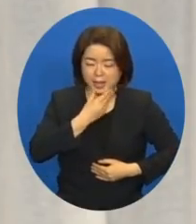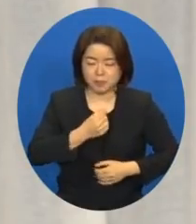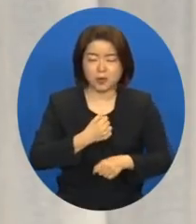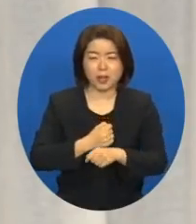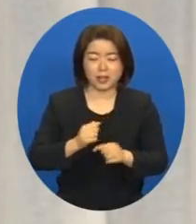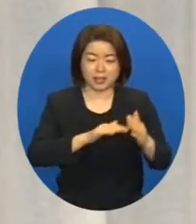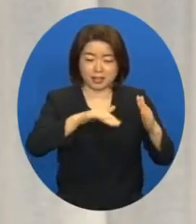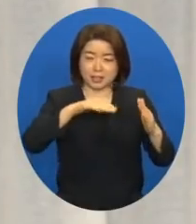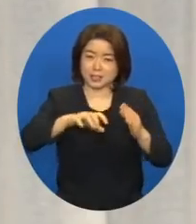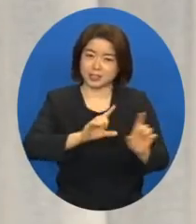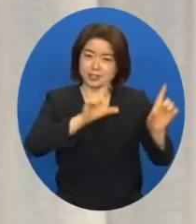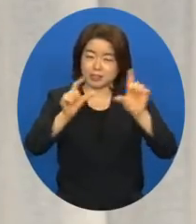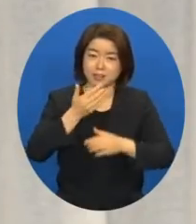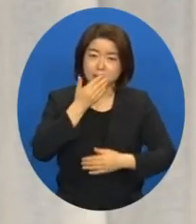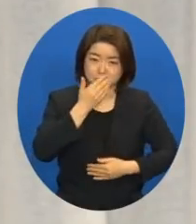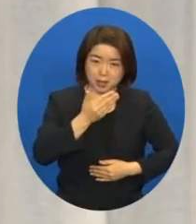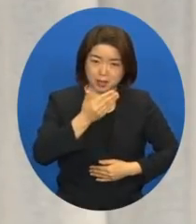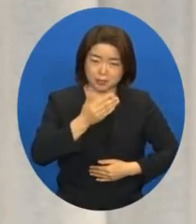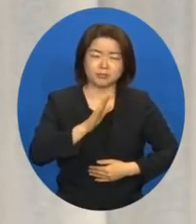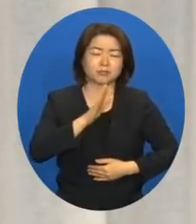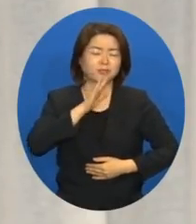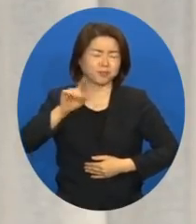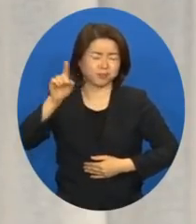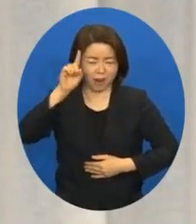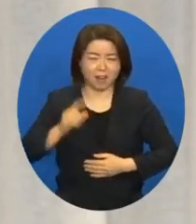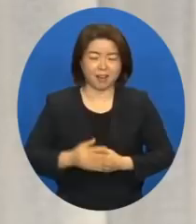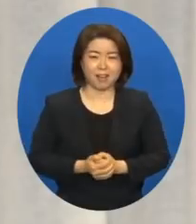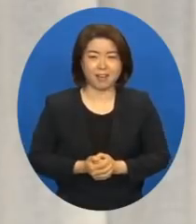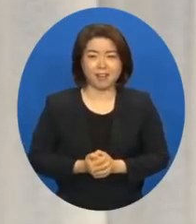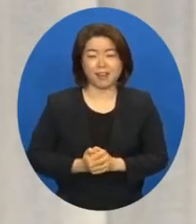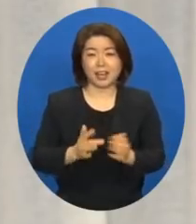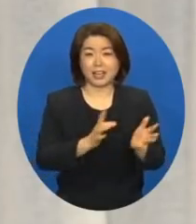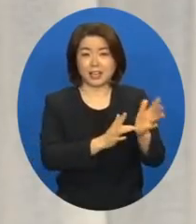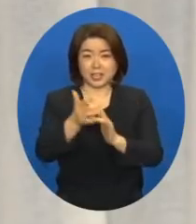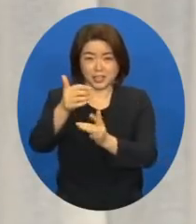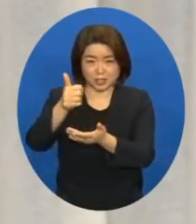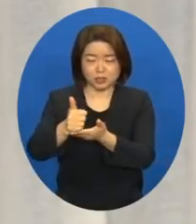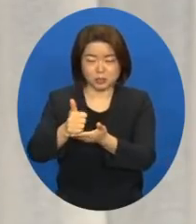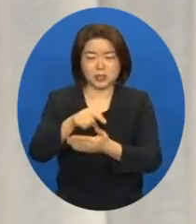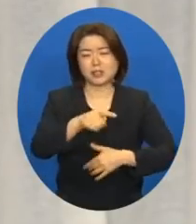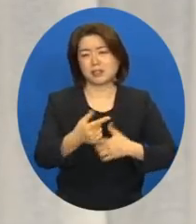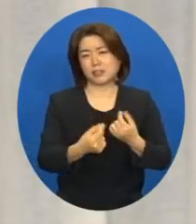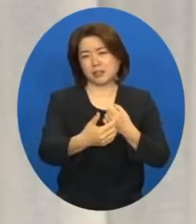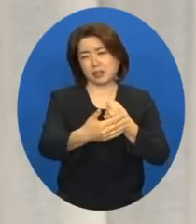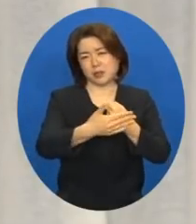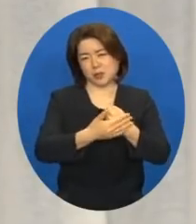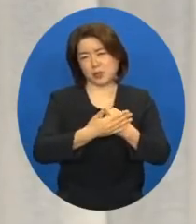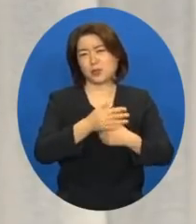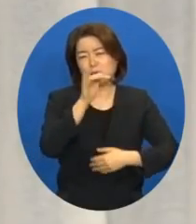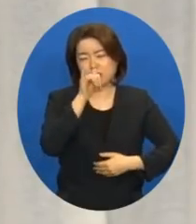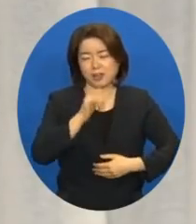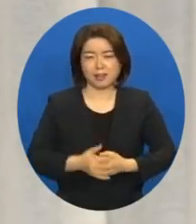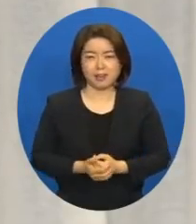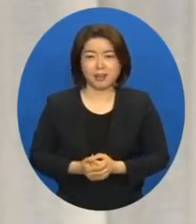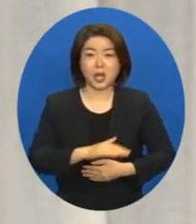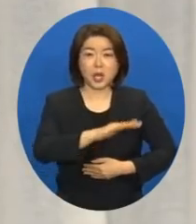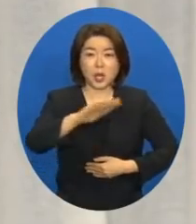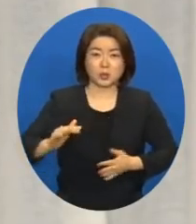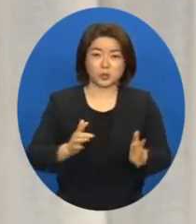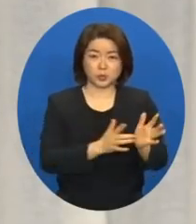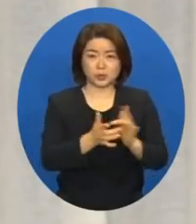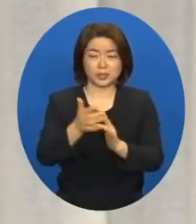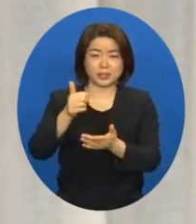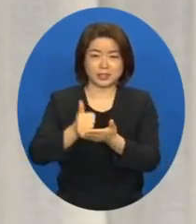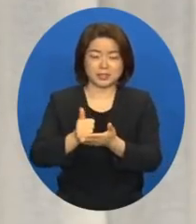있을까요? 물론입니다. 예수님께서 그렇게 해주십니다. 우리가 예수님을